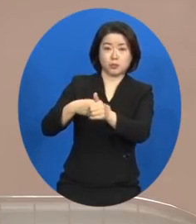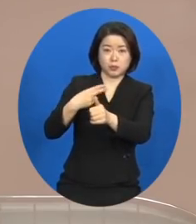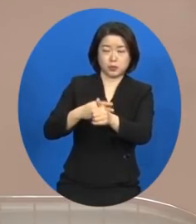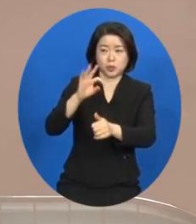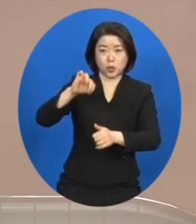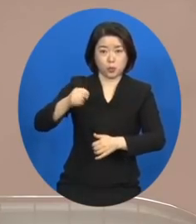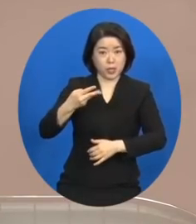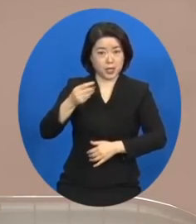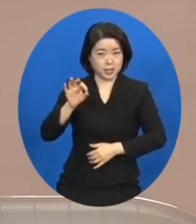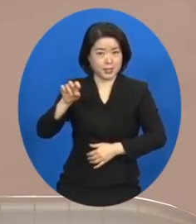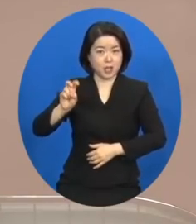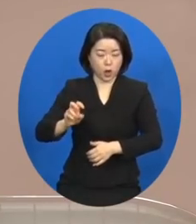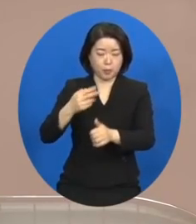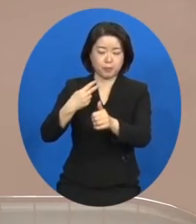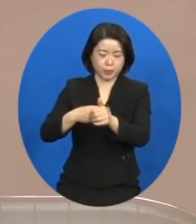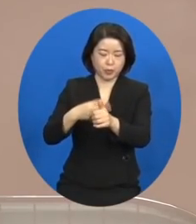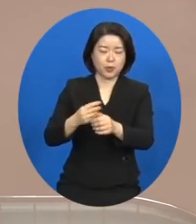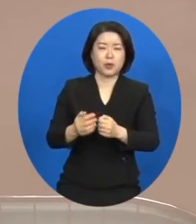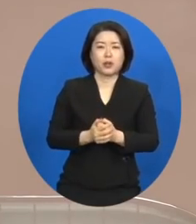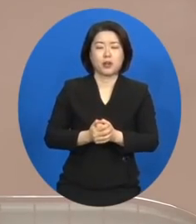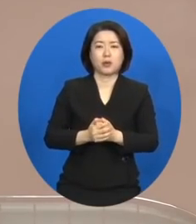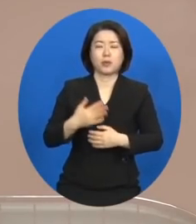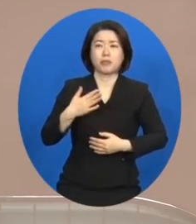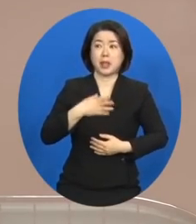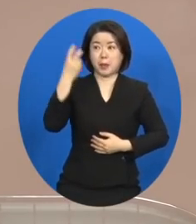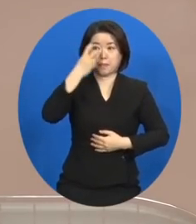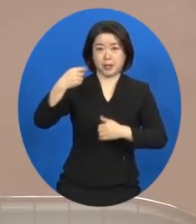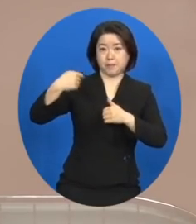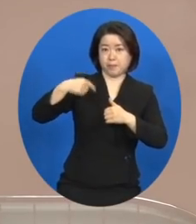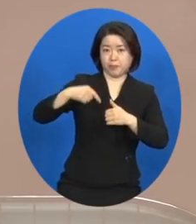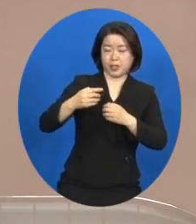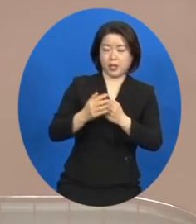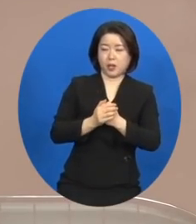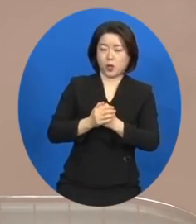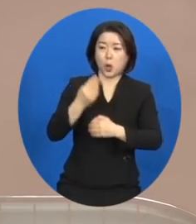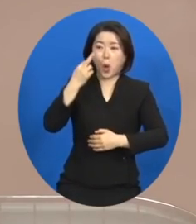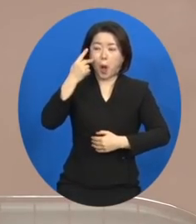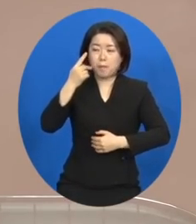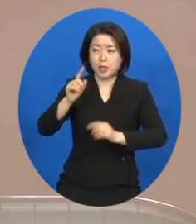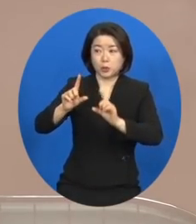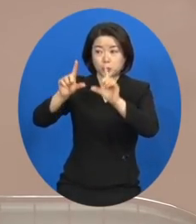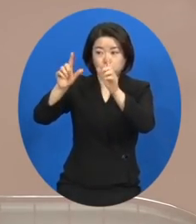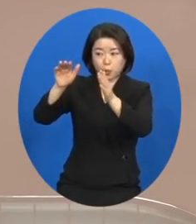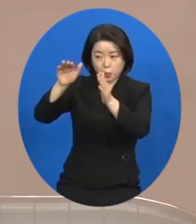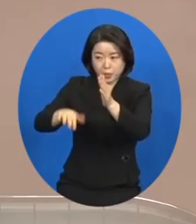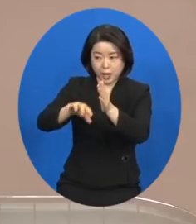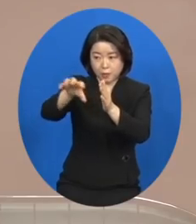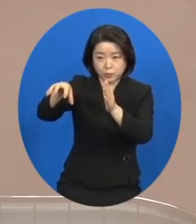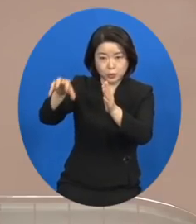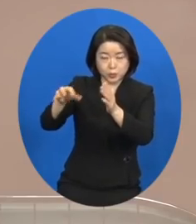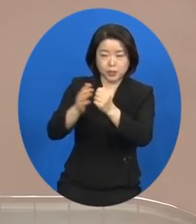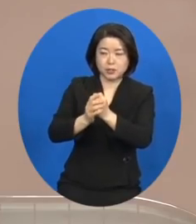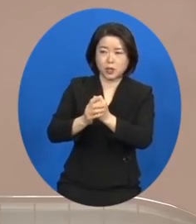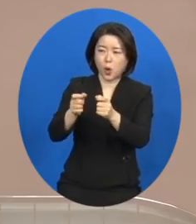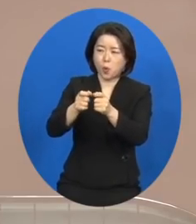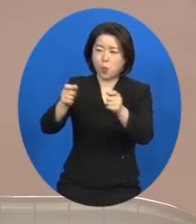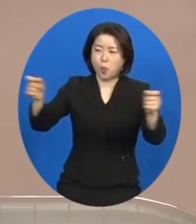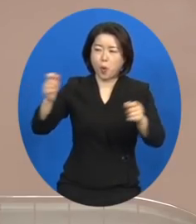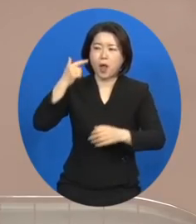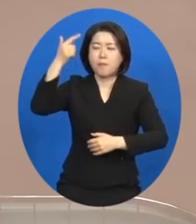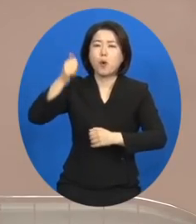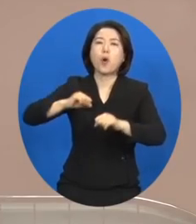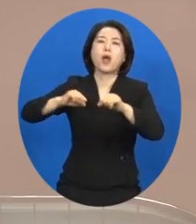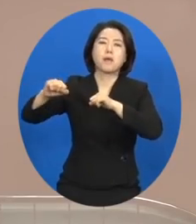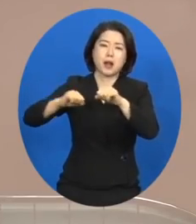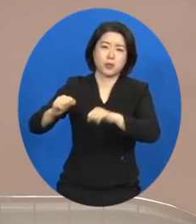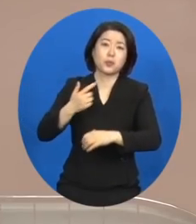분인데요, 이분은 감독님이시고 동시에 미국의 동남부에 참 오랜 시간 목회를 하신 분입니다. 그분이 이런 얘기를 하셨어요. 동남부에서 목회를